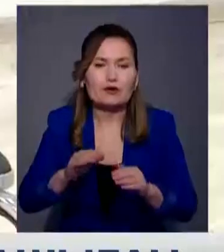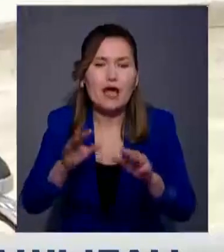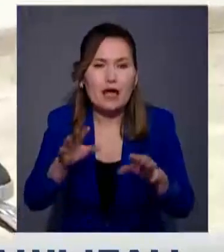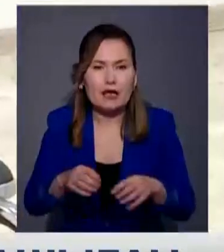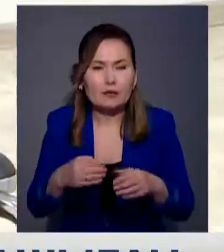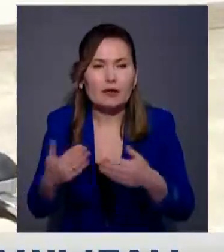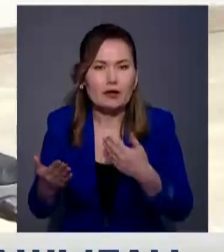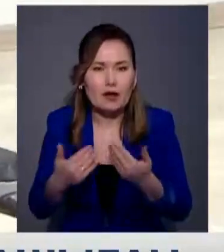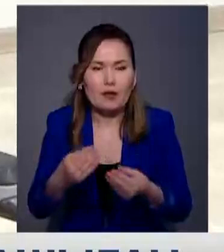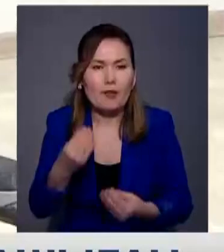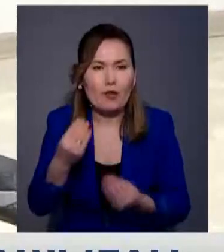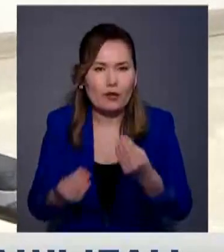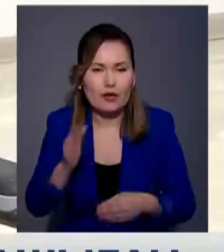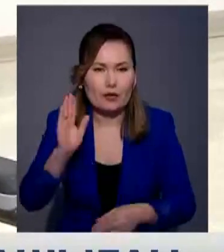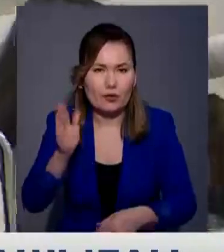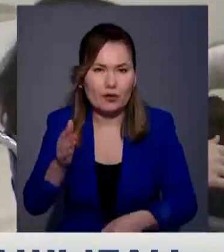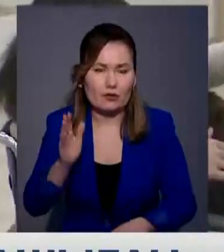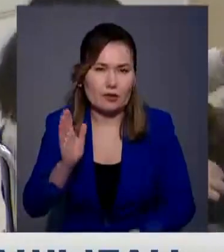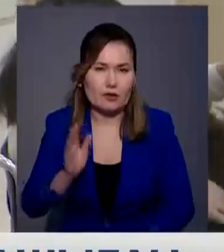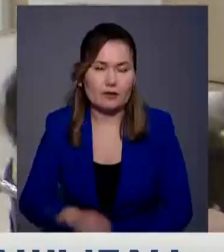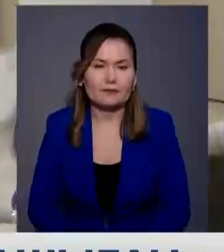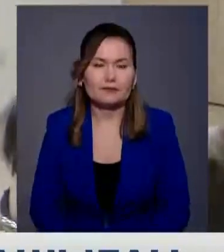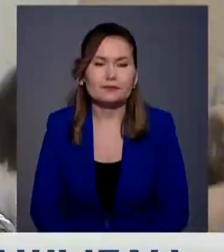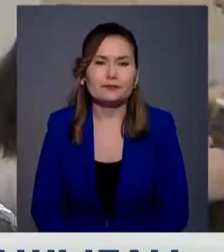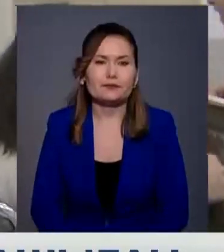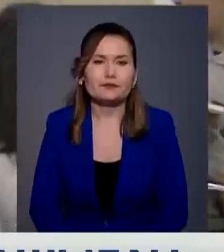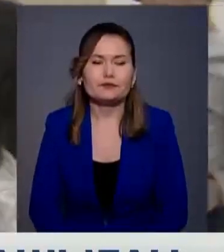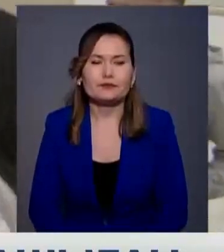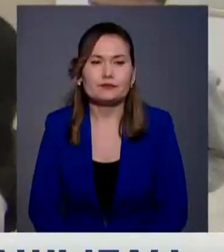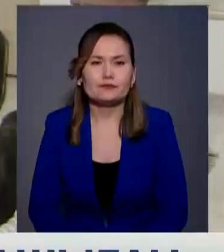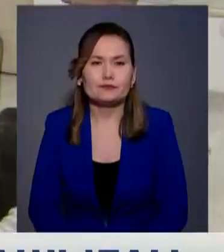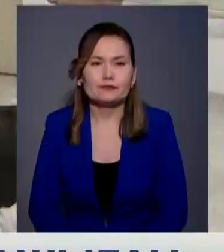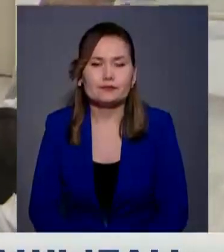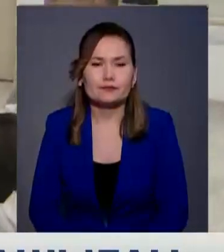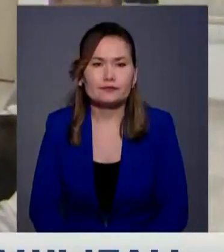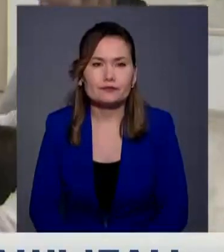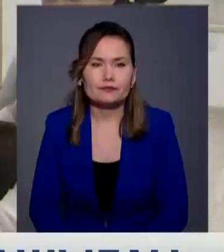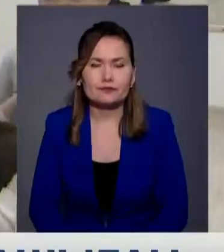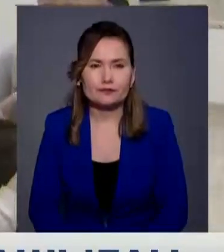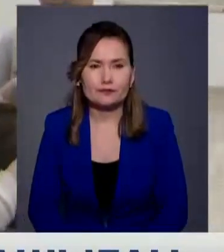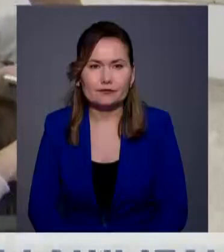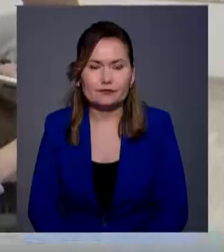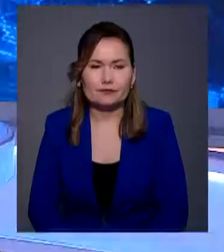Сергей. Гүлжан Көленқызы, Анастасия Валикжанина, Нұрдәулет Жақсыбаев, Хабар 24, Алматы облысы.